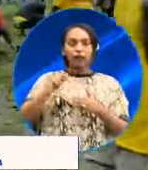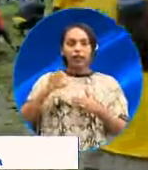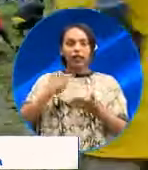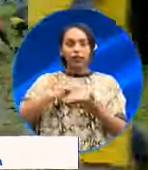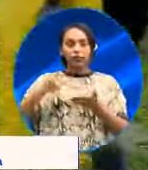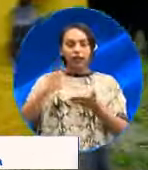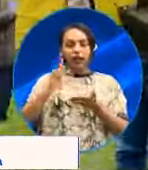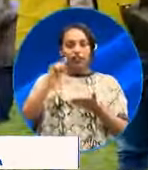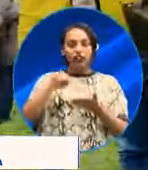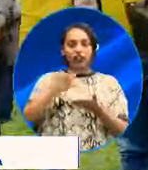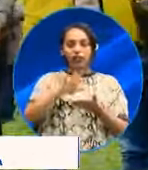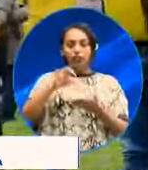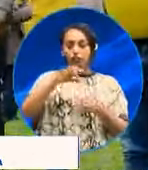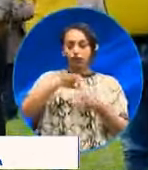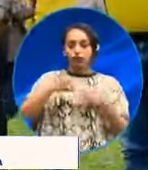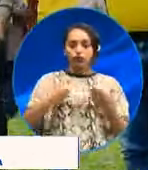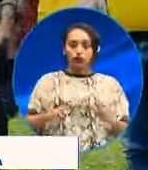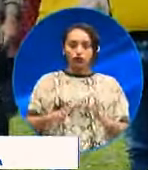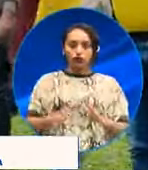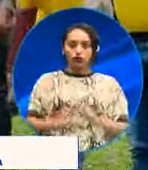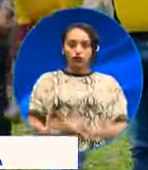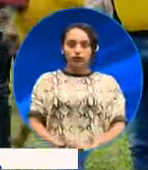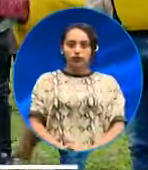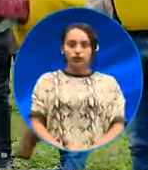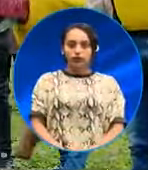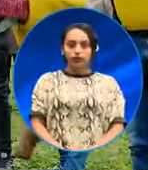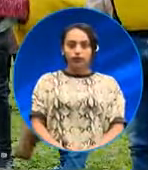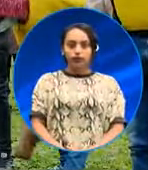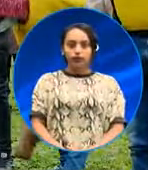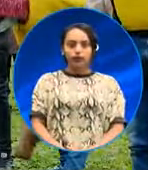ፓርክ 1500 ችግኞችን ተክለዋል።